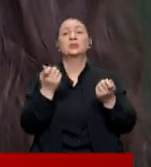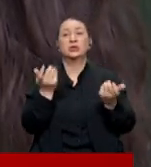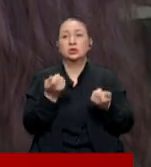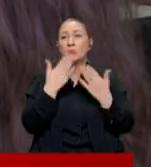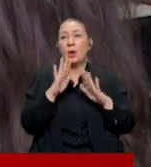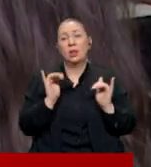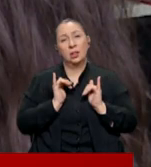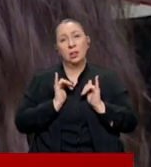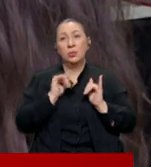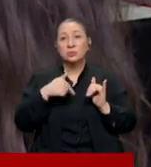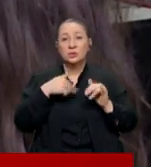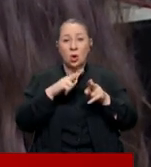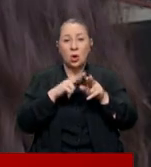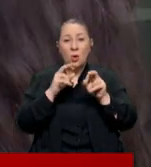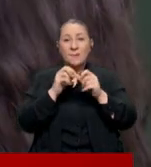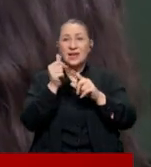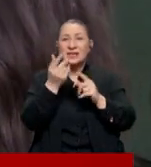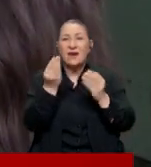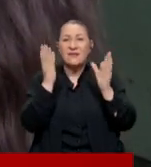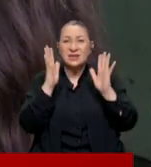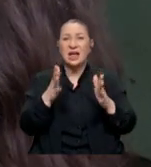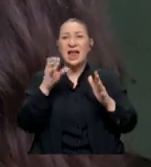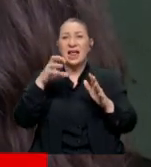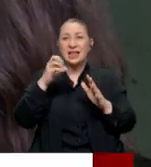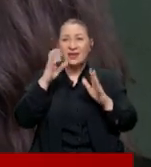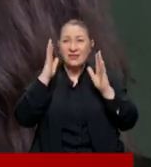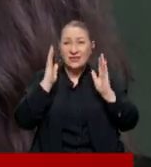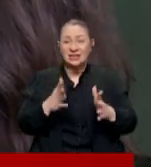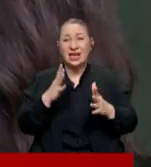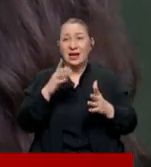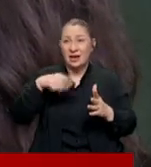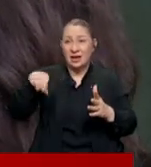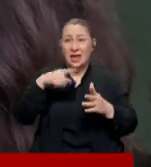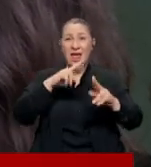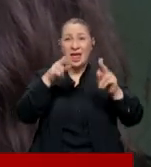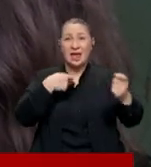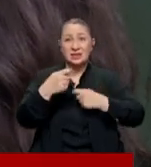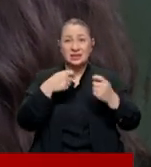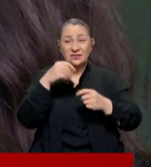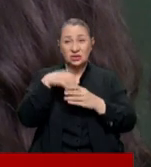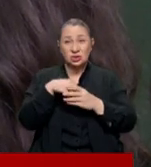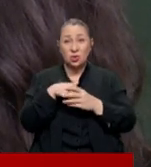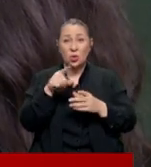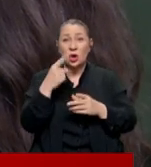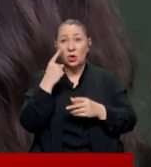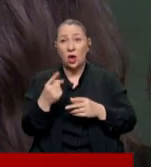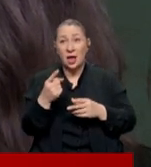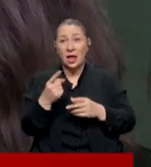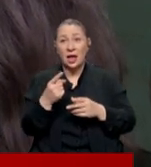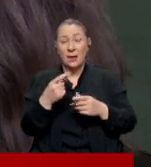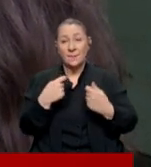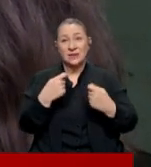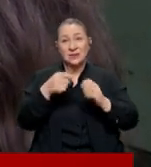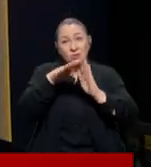işimiz yoktu. Bizim gibi KOBİ'lere daha çok elektrik kullanan arkadaşlar, esnaf arkadaşlarımızın ona göre